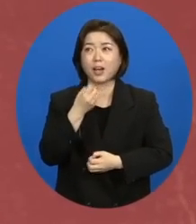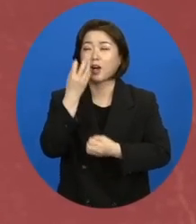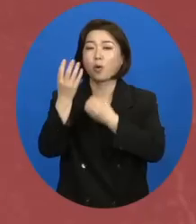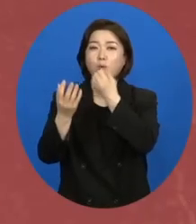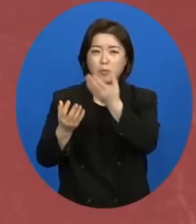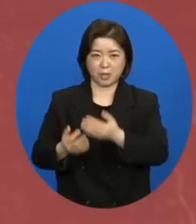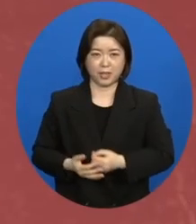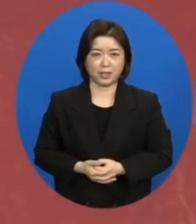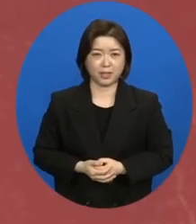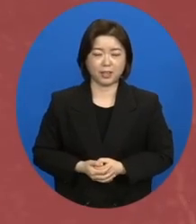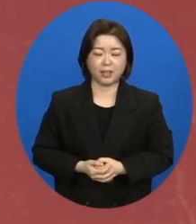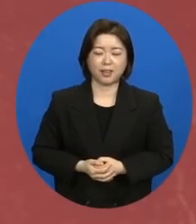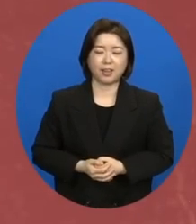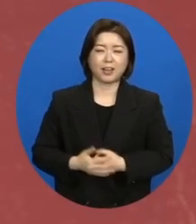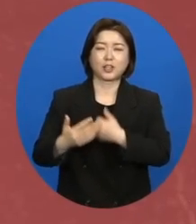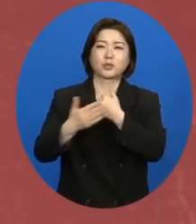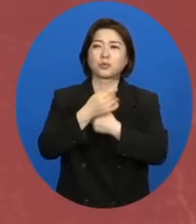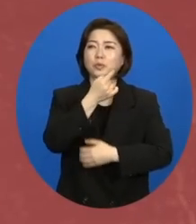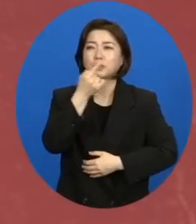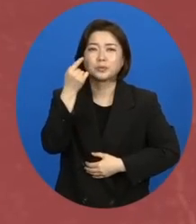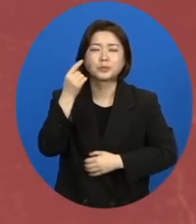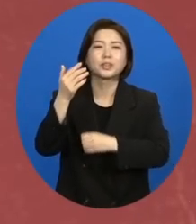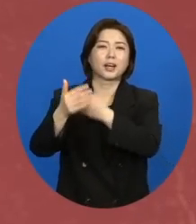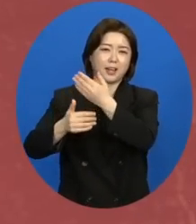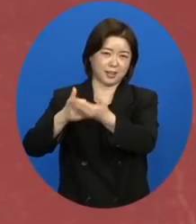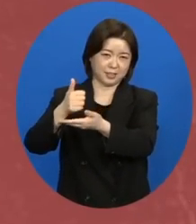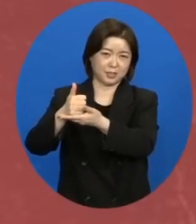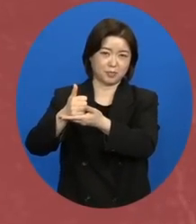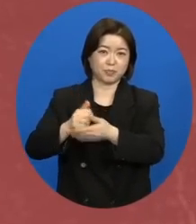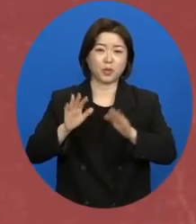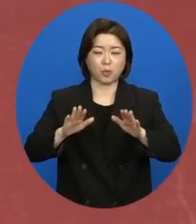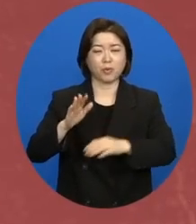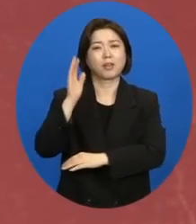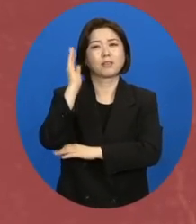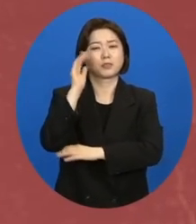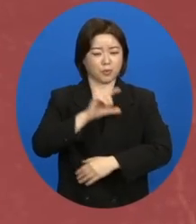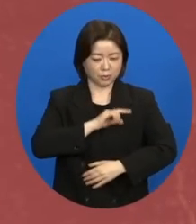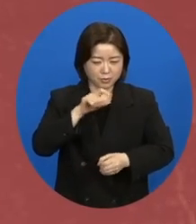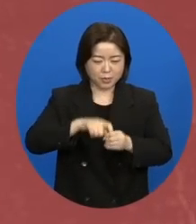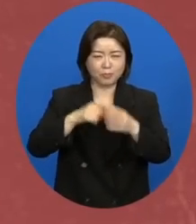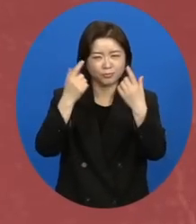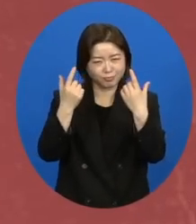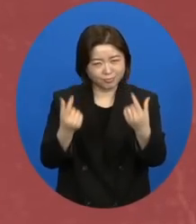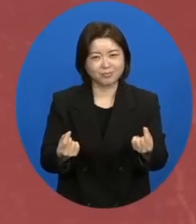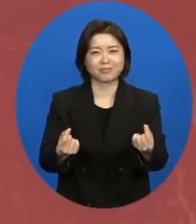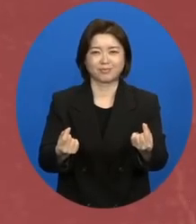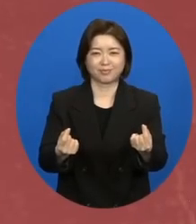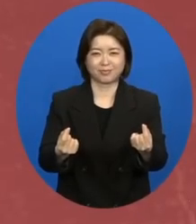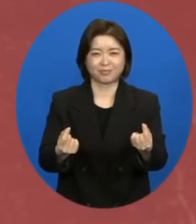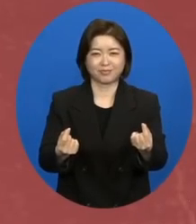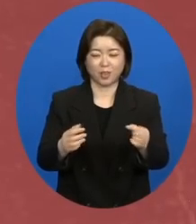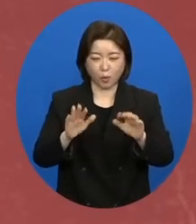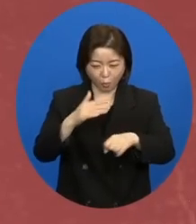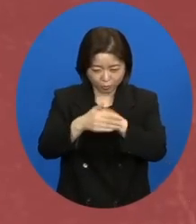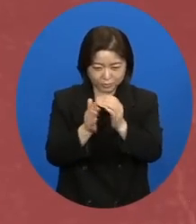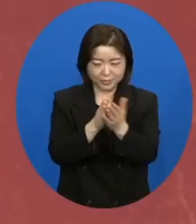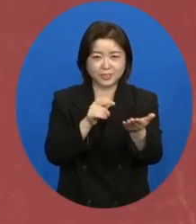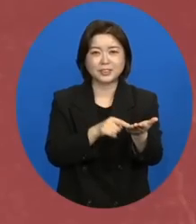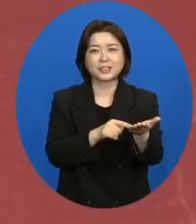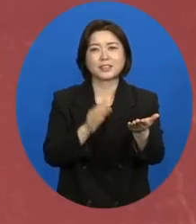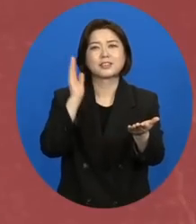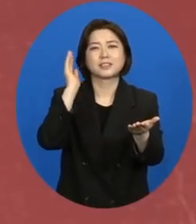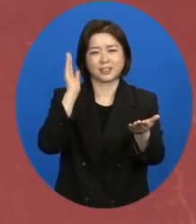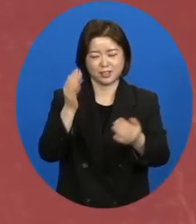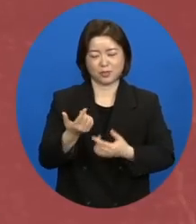고백하면서 에벤에셀의 하나님이래요. 오늘 설교 제목이에요. 오늘 본문이 그